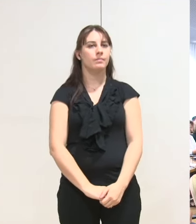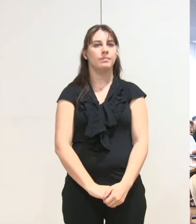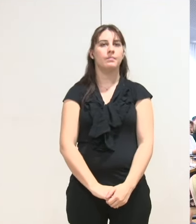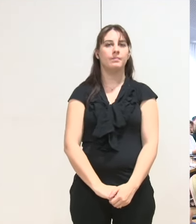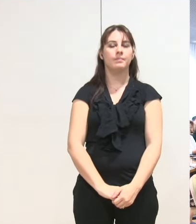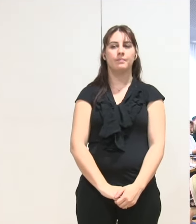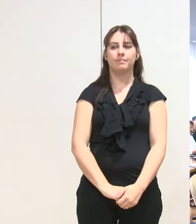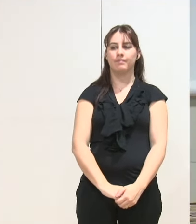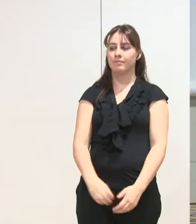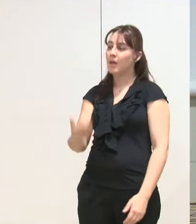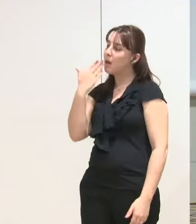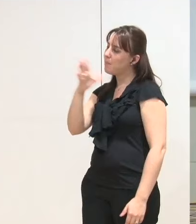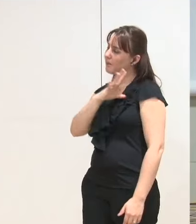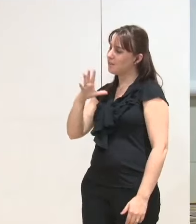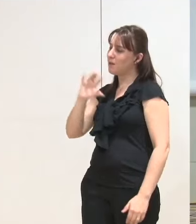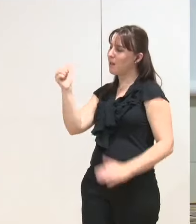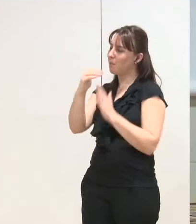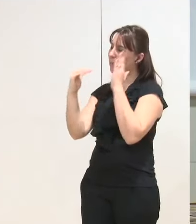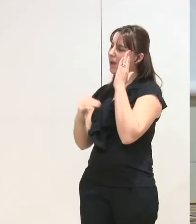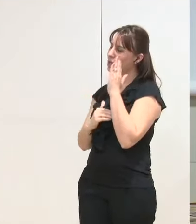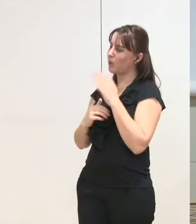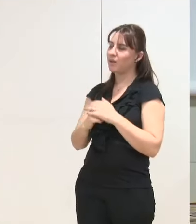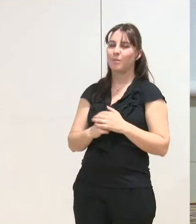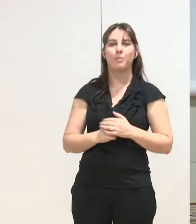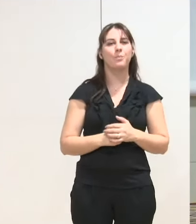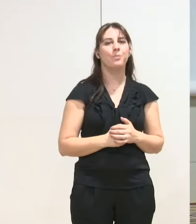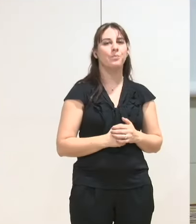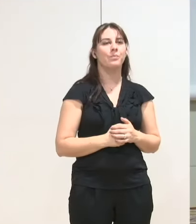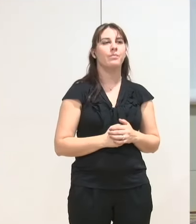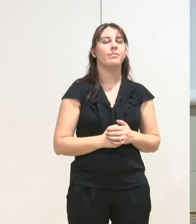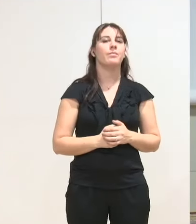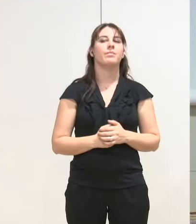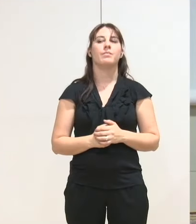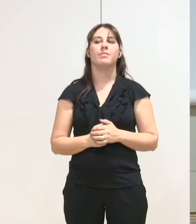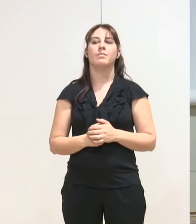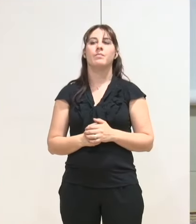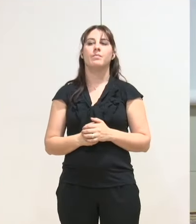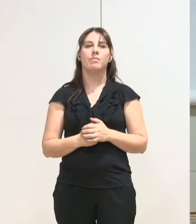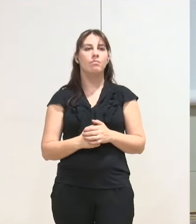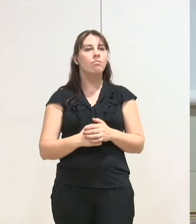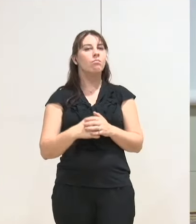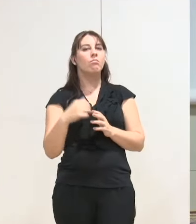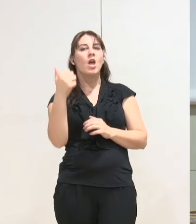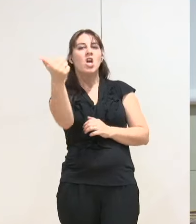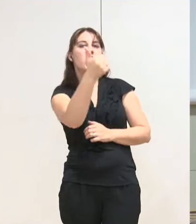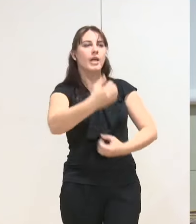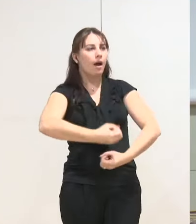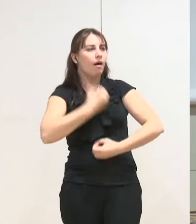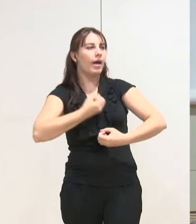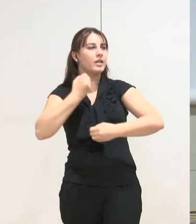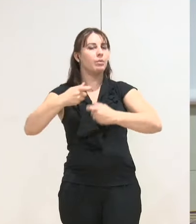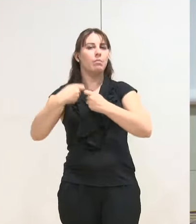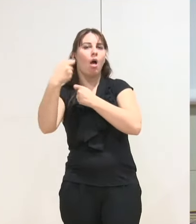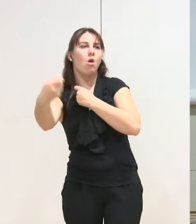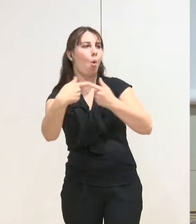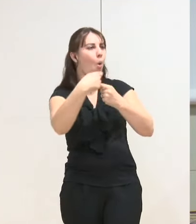réponses merci Madame la première adjointe de long de longues interventions et beaucoup beaucoup beaucoup de